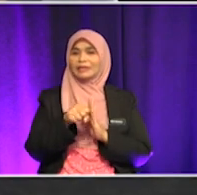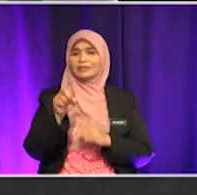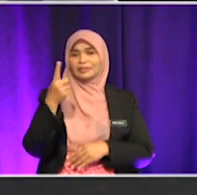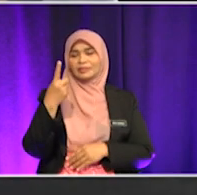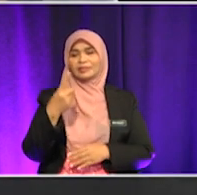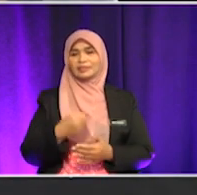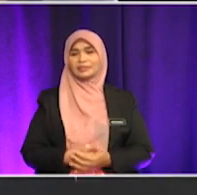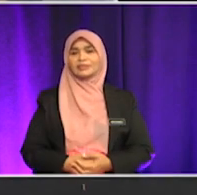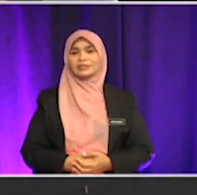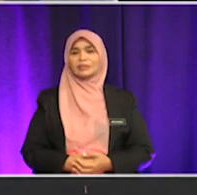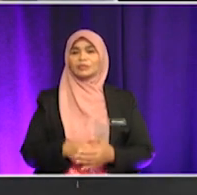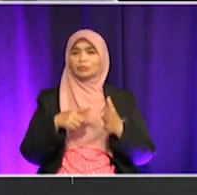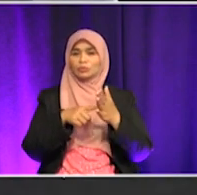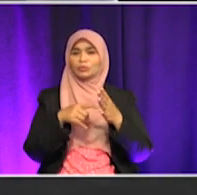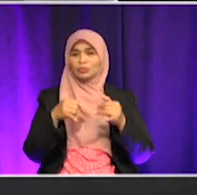anda.